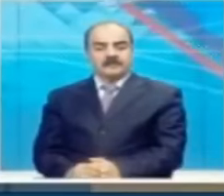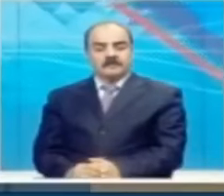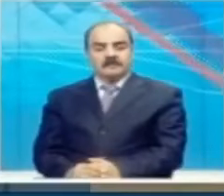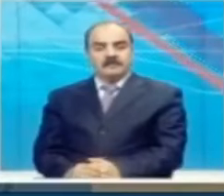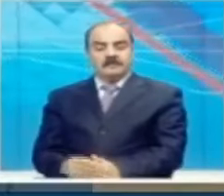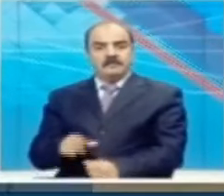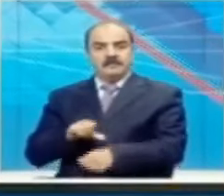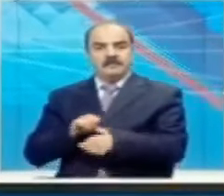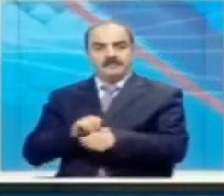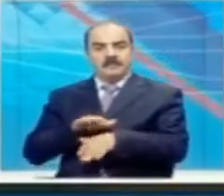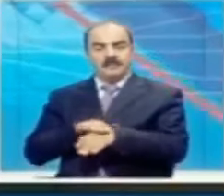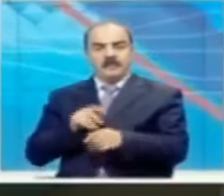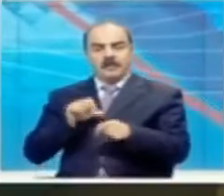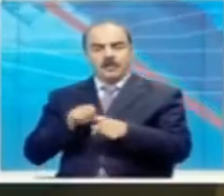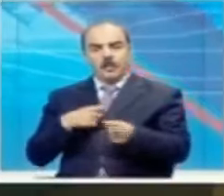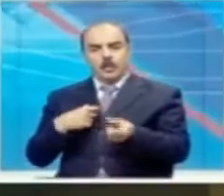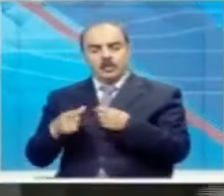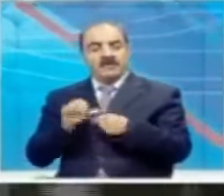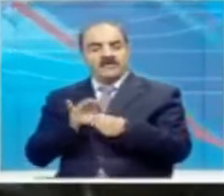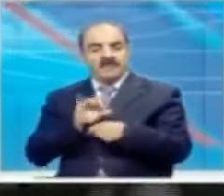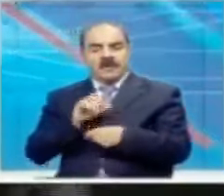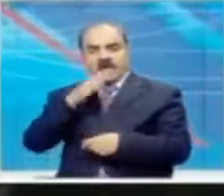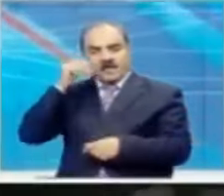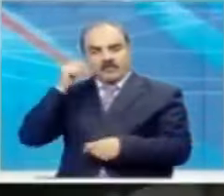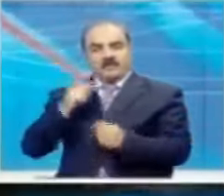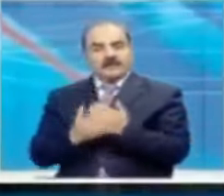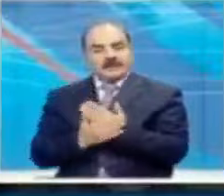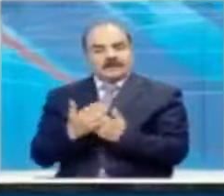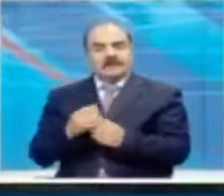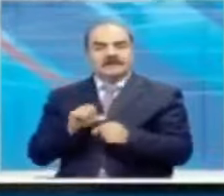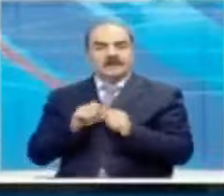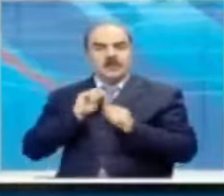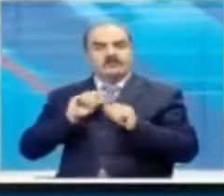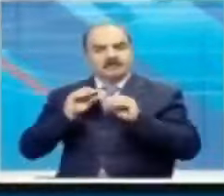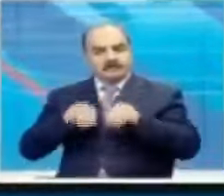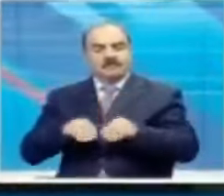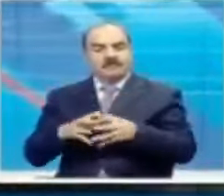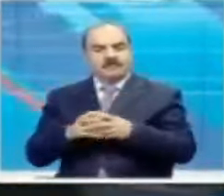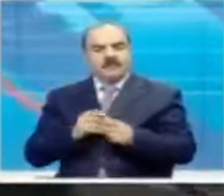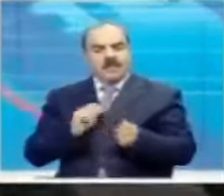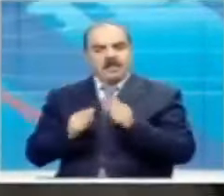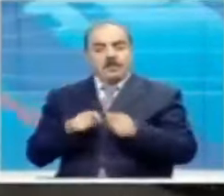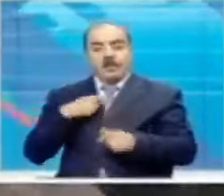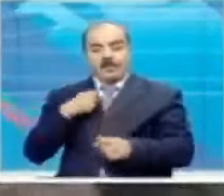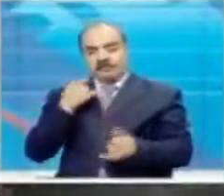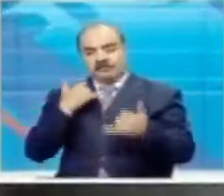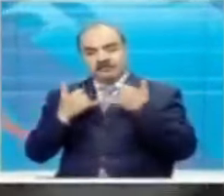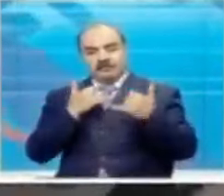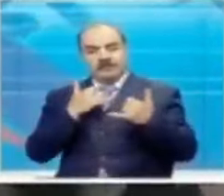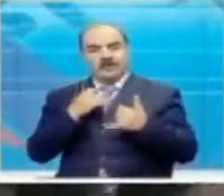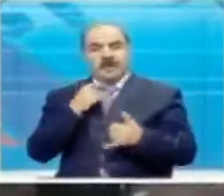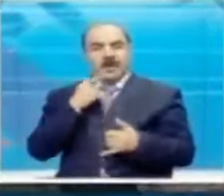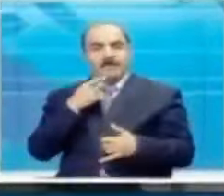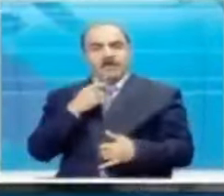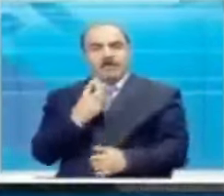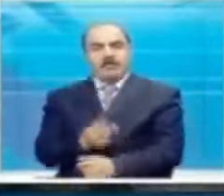من مقر المنطقه التكنولوجيه بمدينه اسيوط الجديده بمحافظه اسيوط شهد وزير الاتصالات وتكنولوجيا